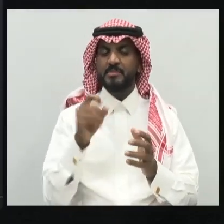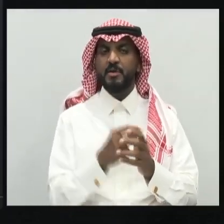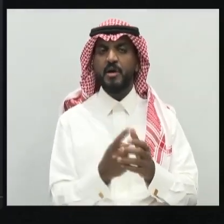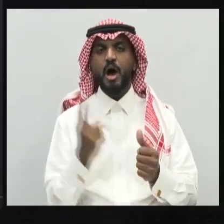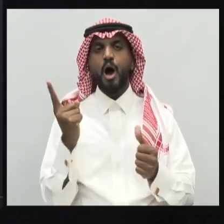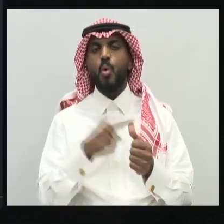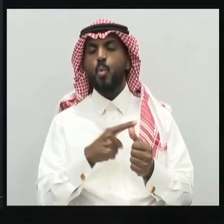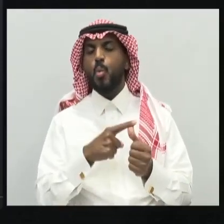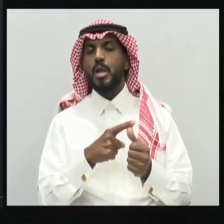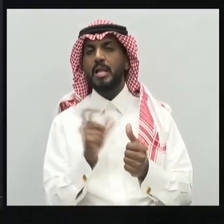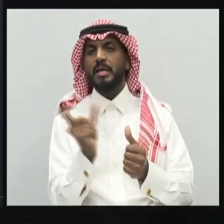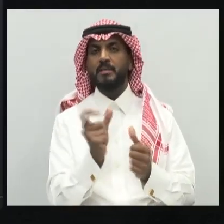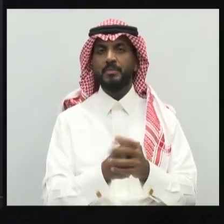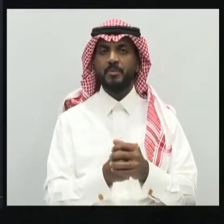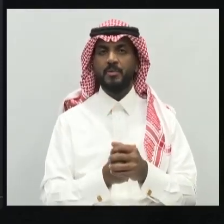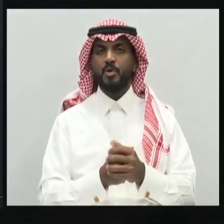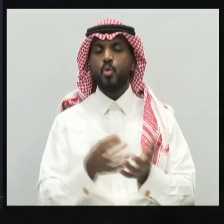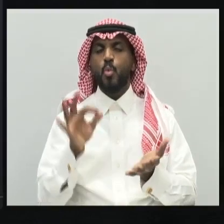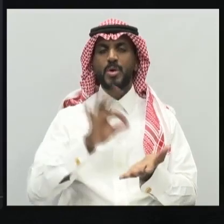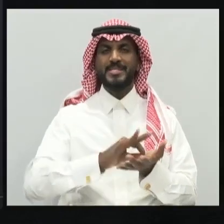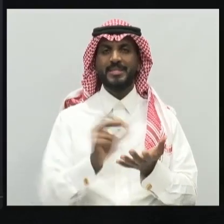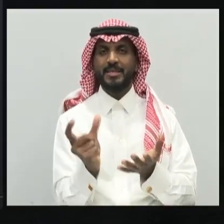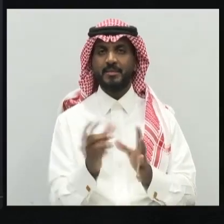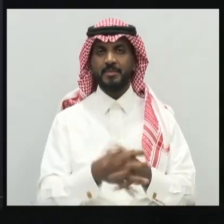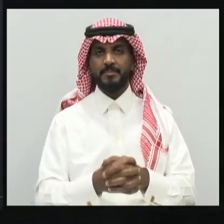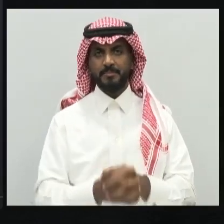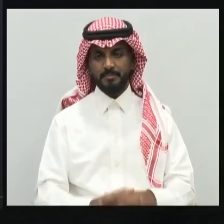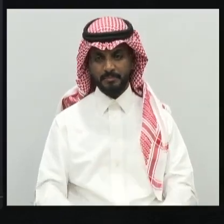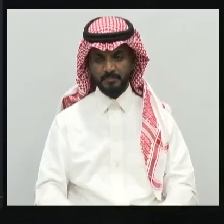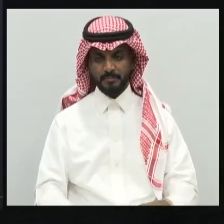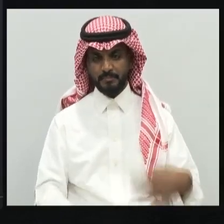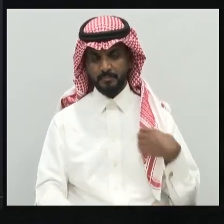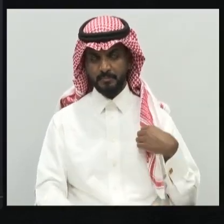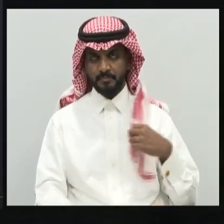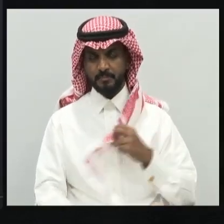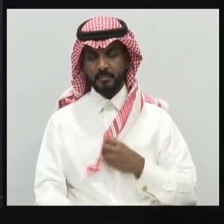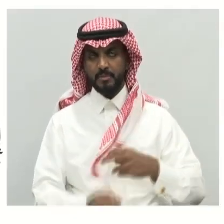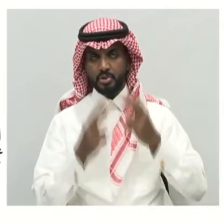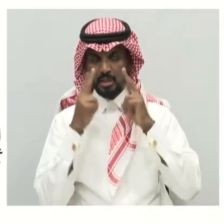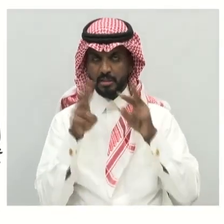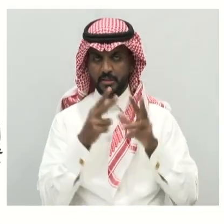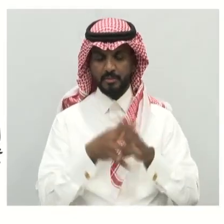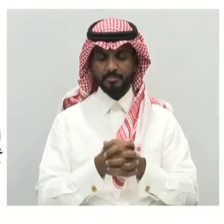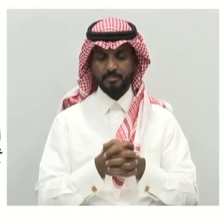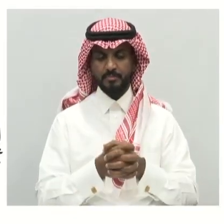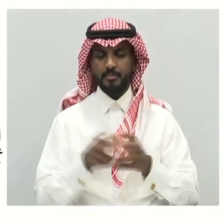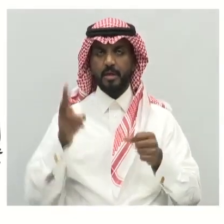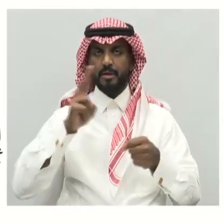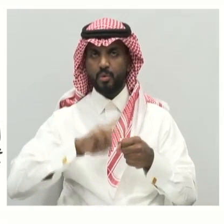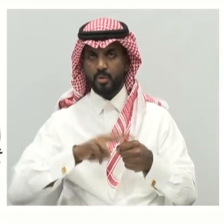الكلمه وايضا في وسط الكلمه شاهدنا مره اخرى